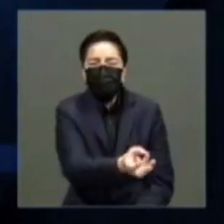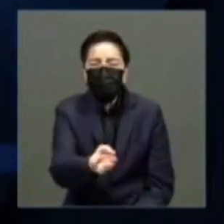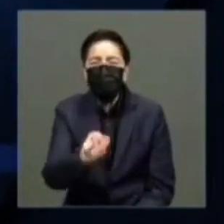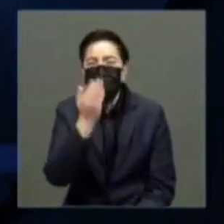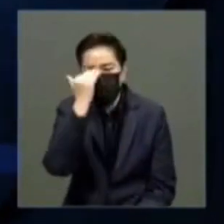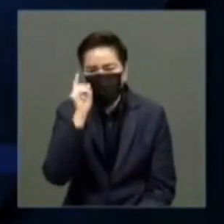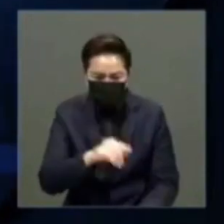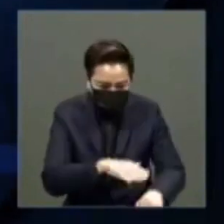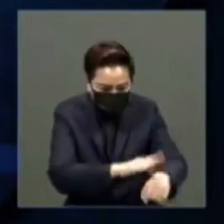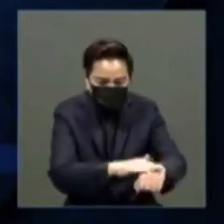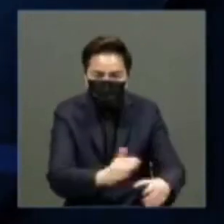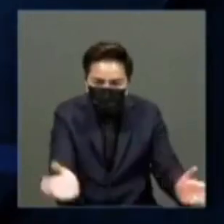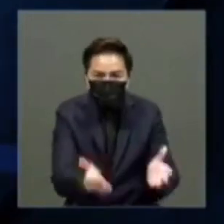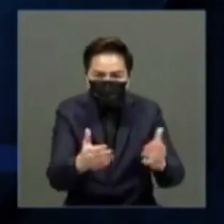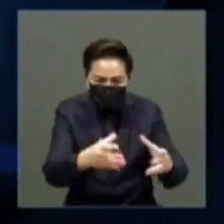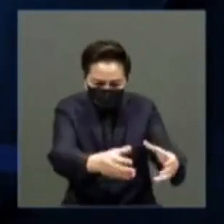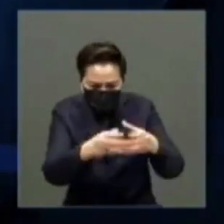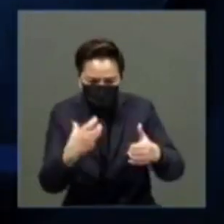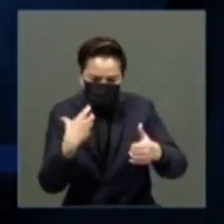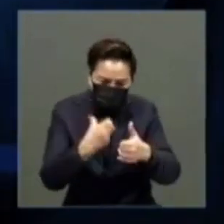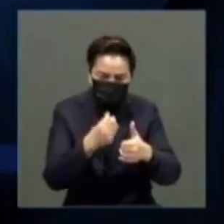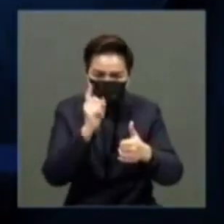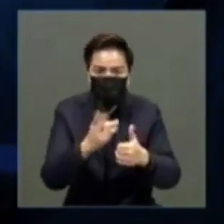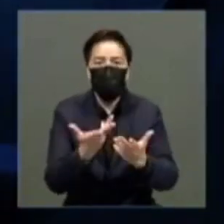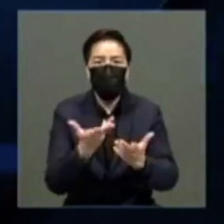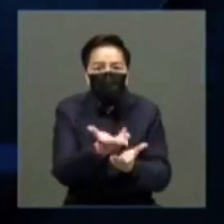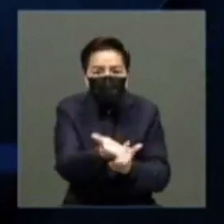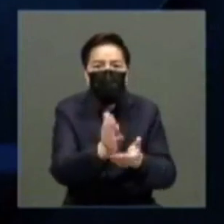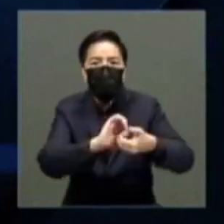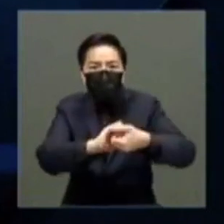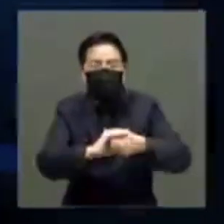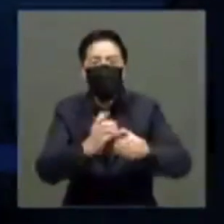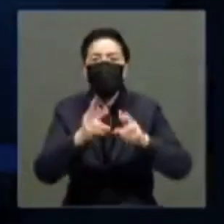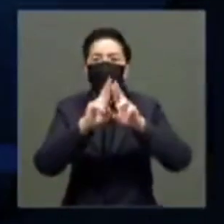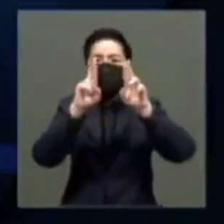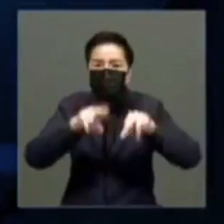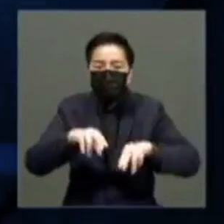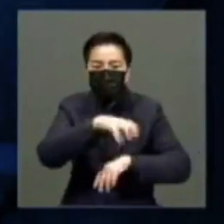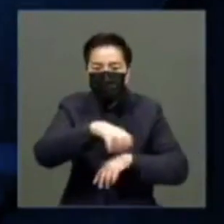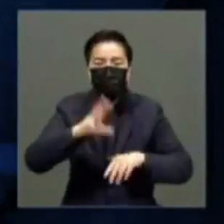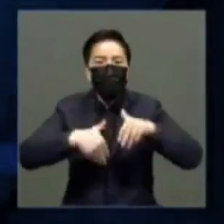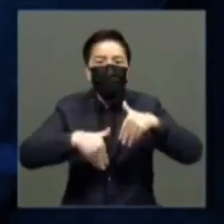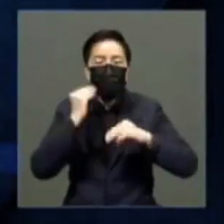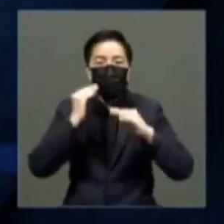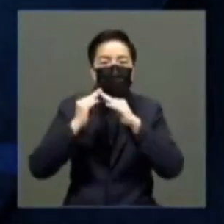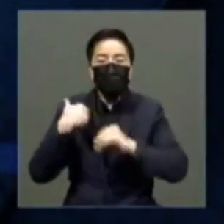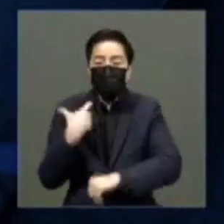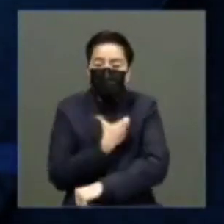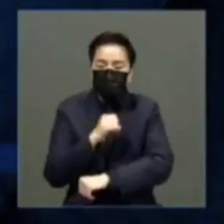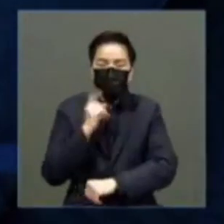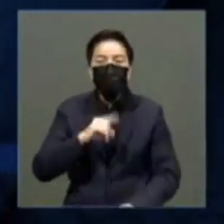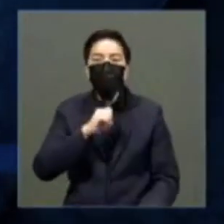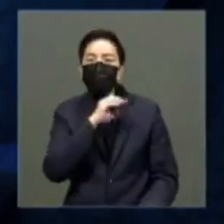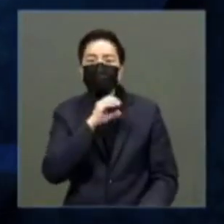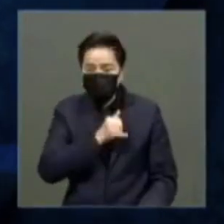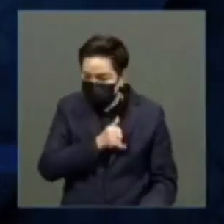ะต้องเร่งเครื่องต้องช่วยกันต้องอาศัยขอความร่วมมือสถานประกอบการแล้วก็พี่น้องประชาชน10จัง